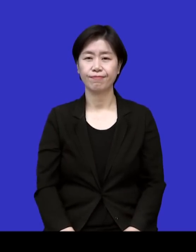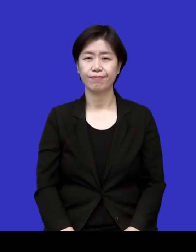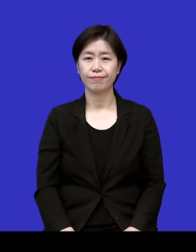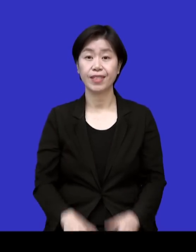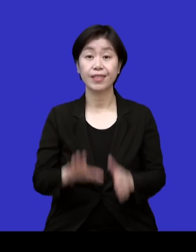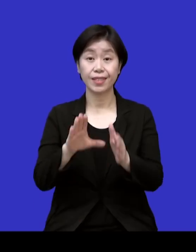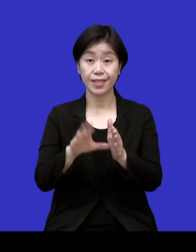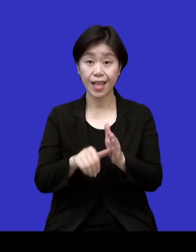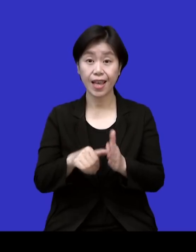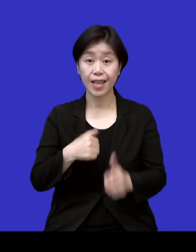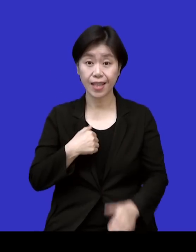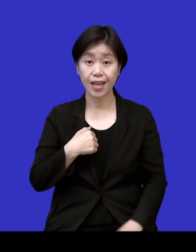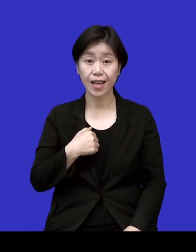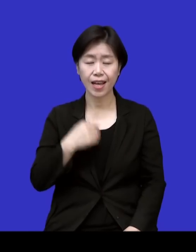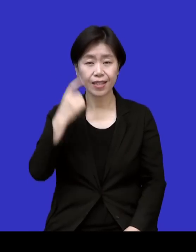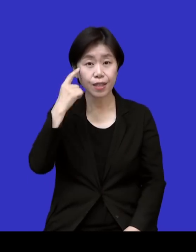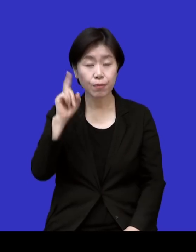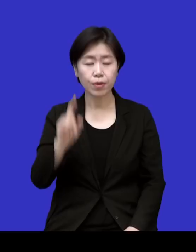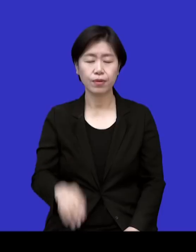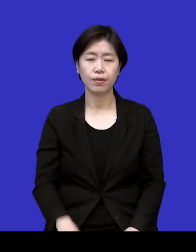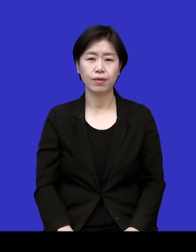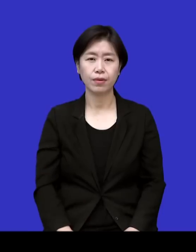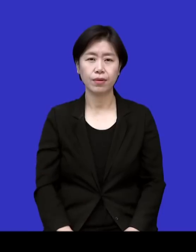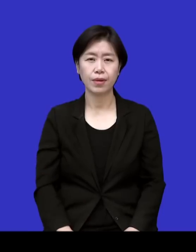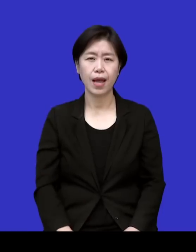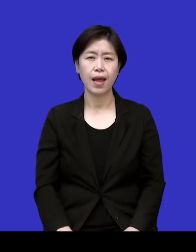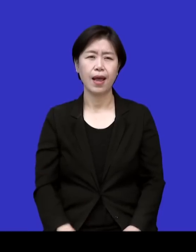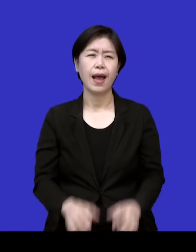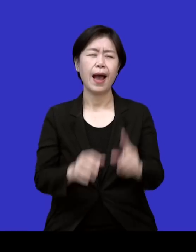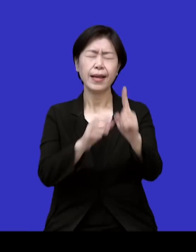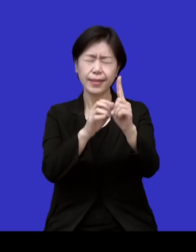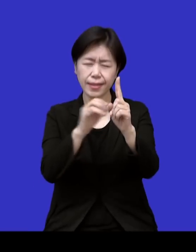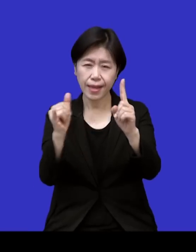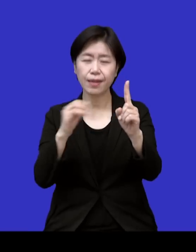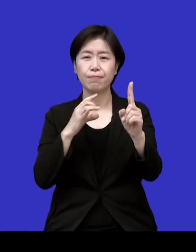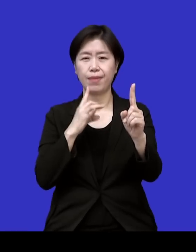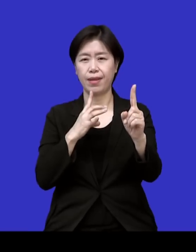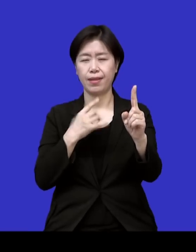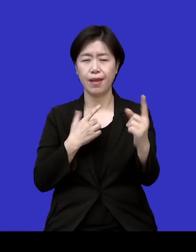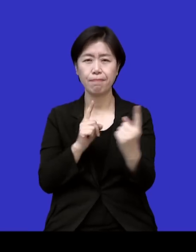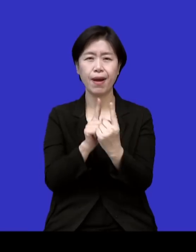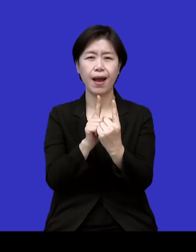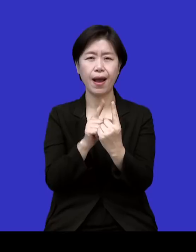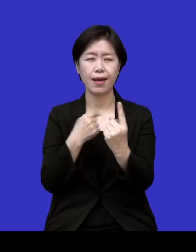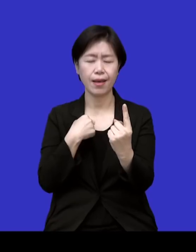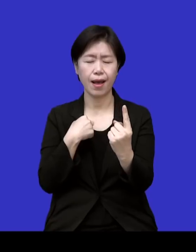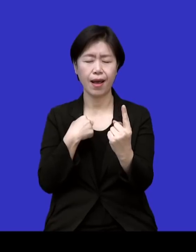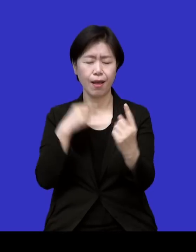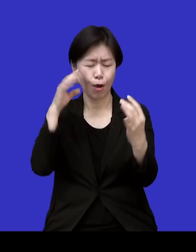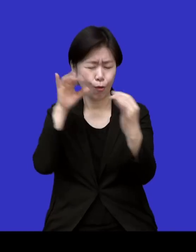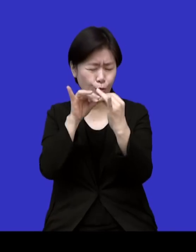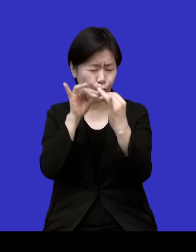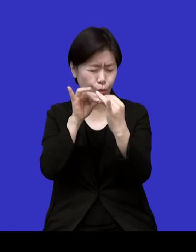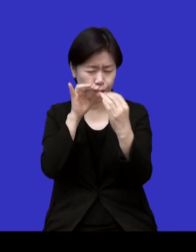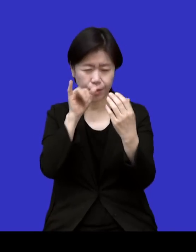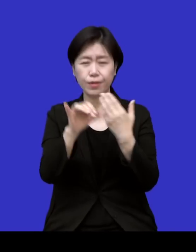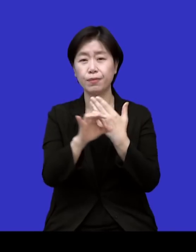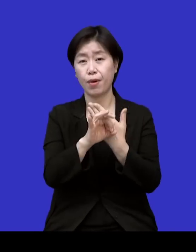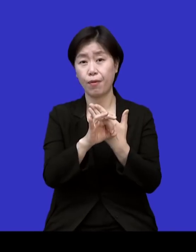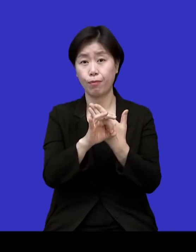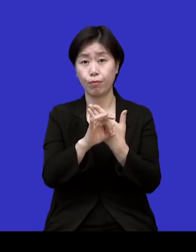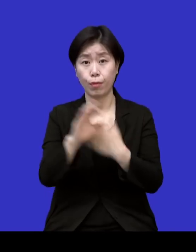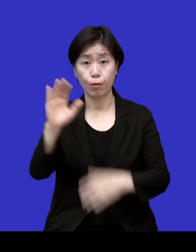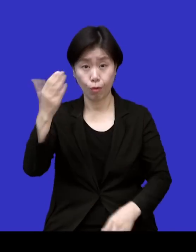많이 하는 이야기가 한 사람만 내 얘기 들어주면 한 사람만 내 고민 같이 나눠주면인데 그 사람 만나는 게